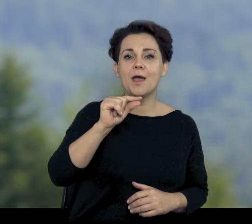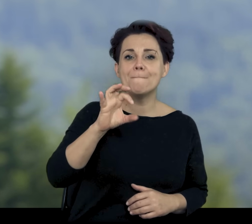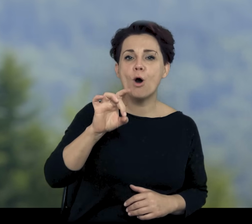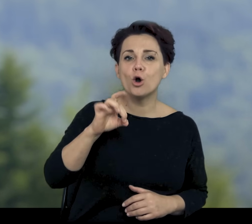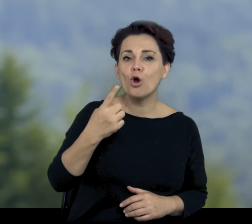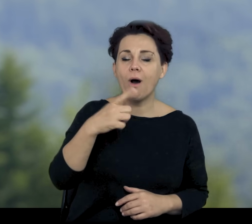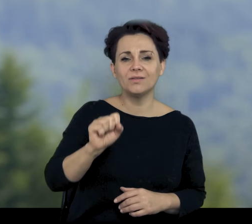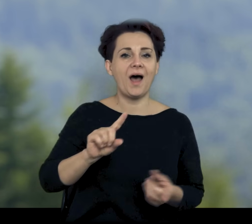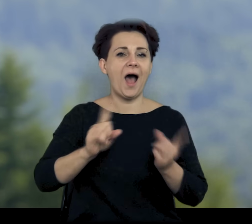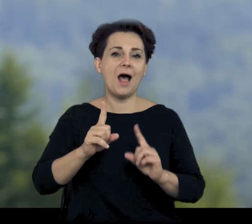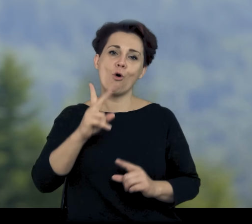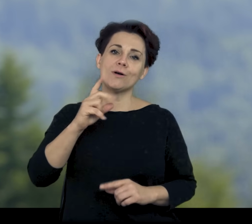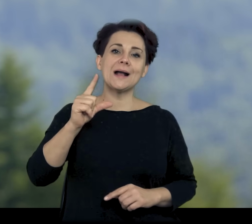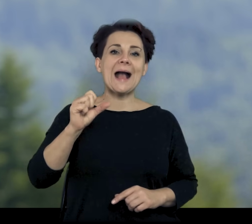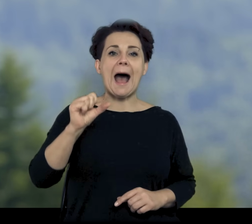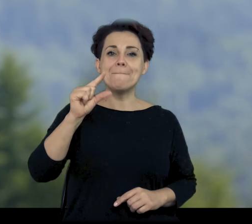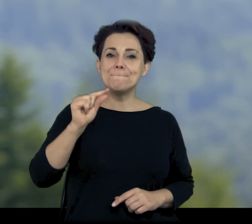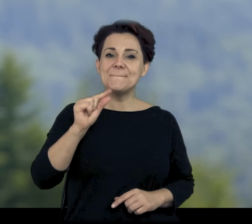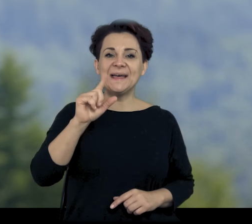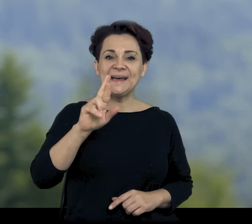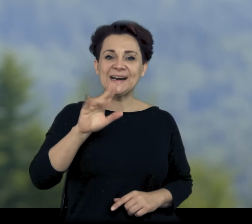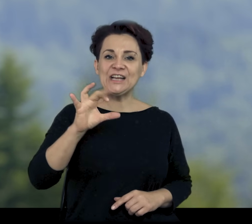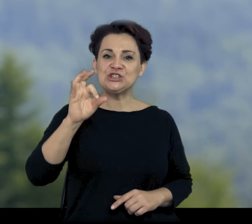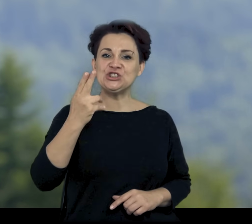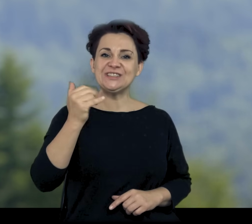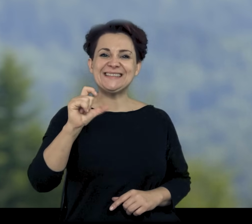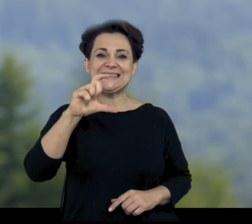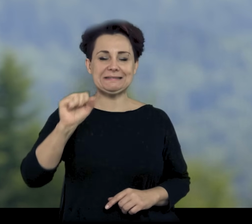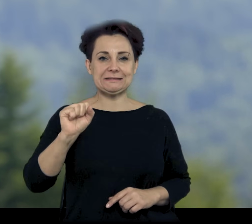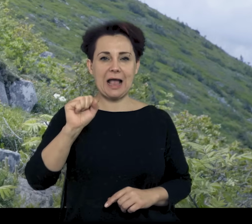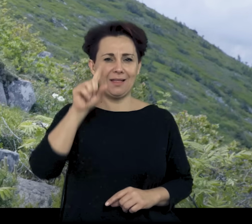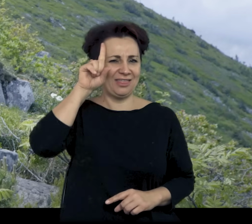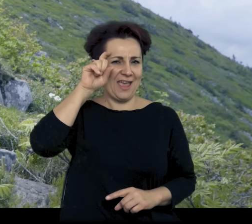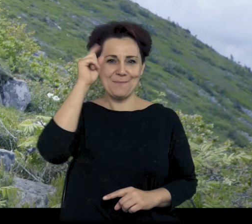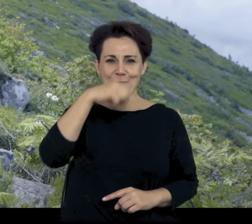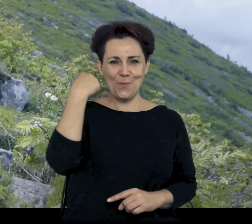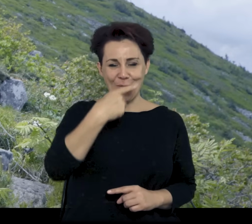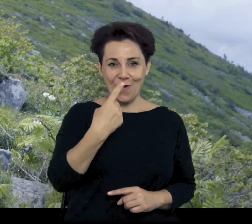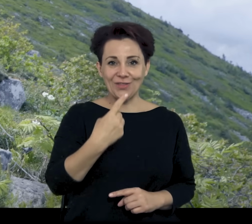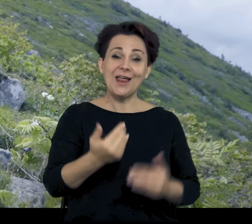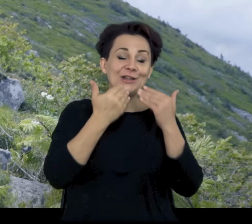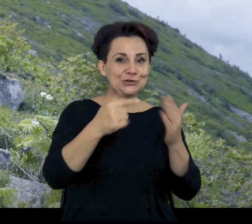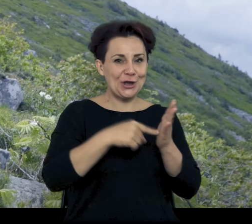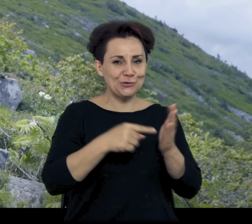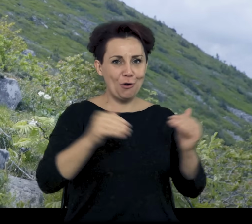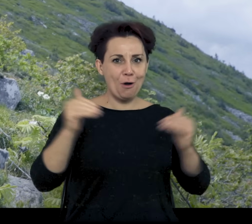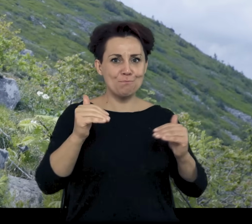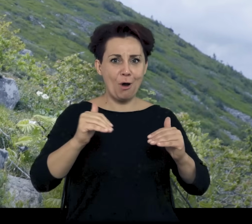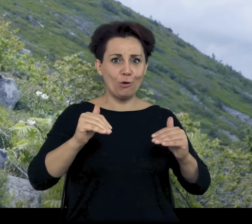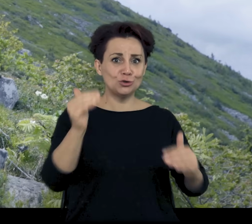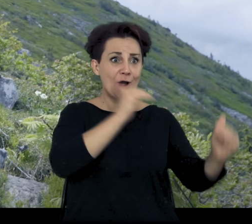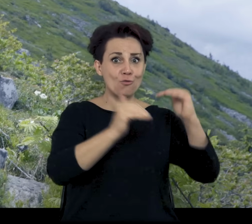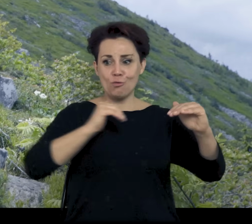Królowa Niepogód, Kapryśnica, ale przede wszystkim to góra, która pozwala nam wędrować przez wszystkie